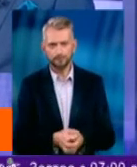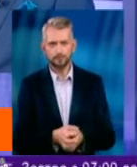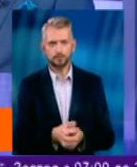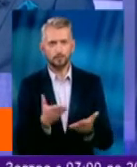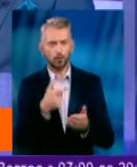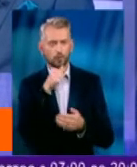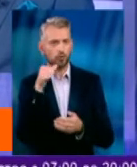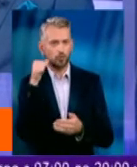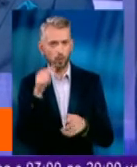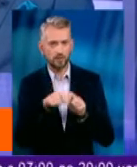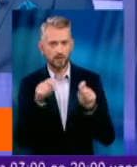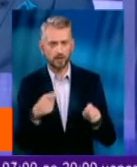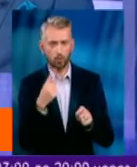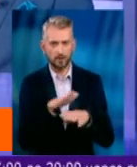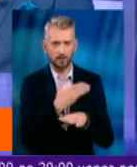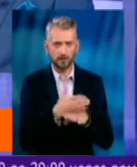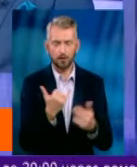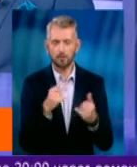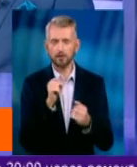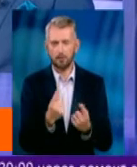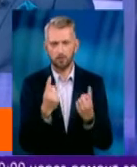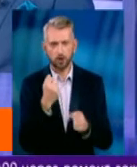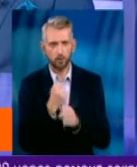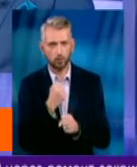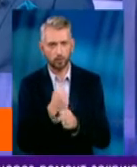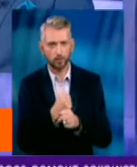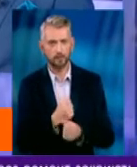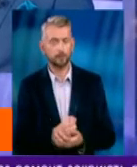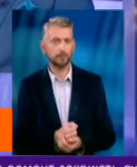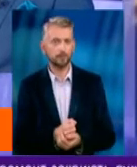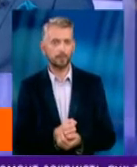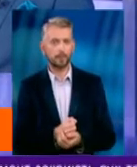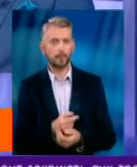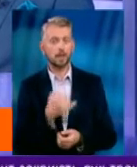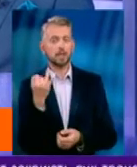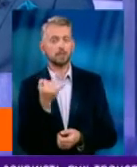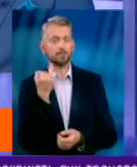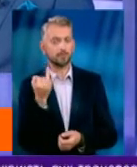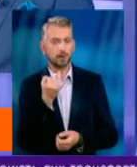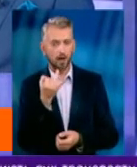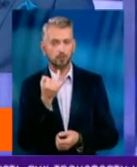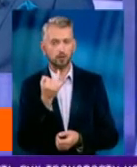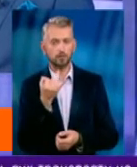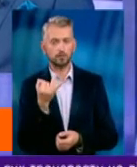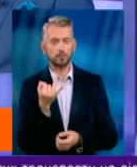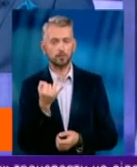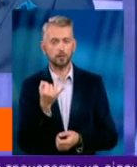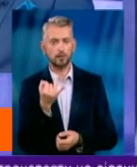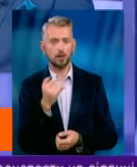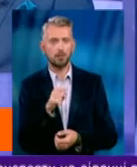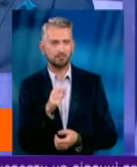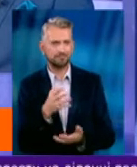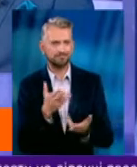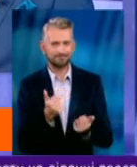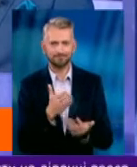ми в минулому році відкрили одне відділення, зараз там йде масштабні роботи. Причому, що цікаво, ну, вони створюють незручності